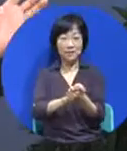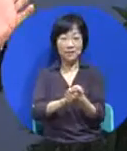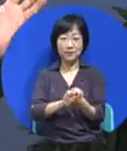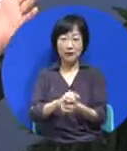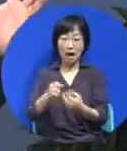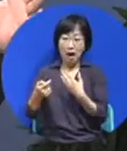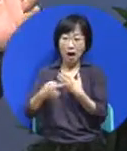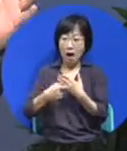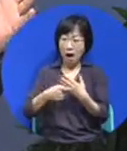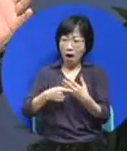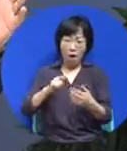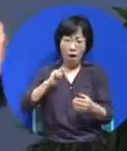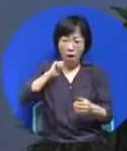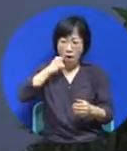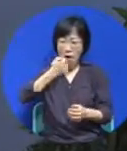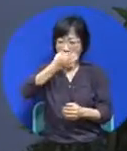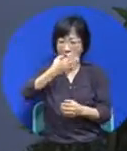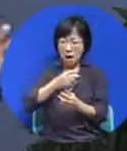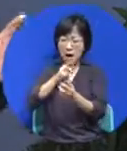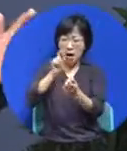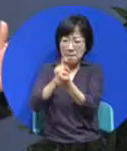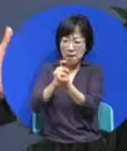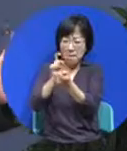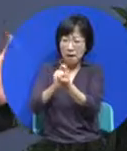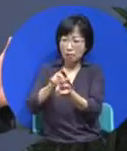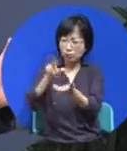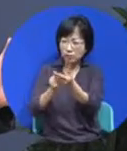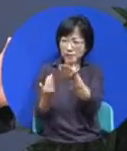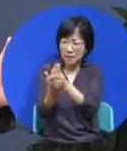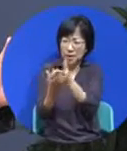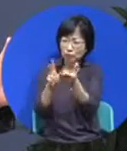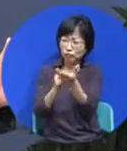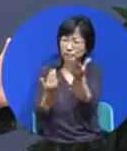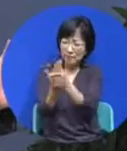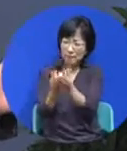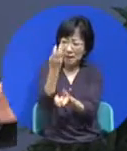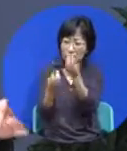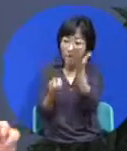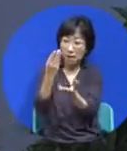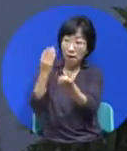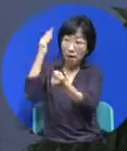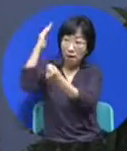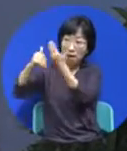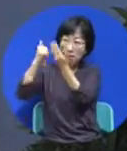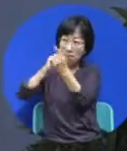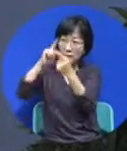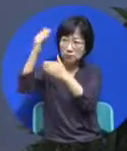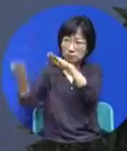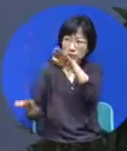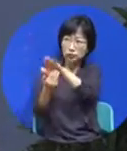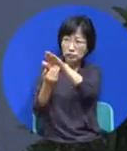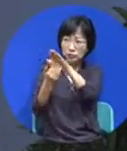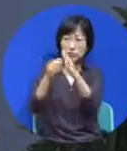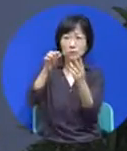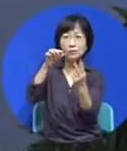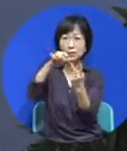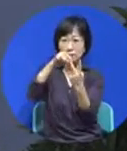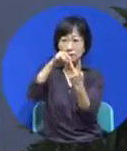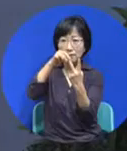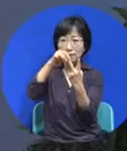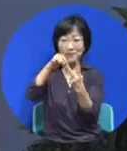어려움이 오는 것처럼 이렇게 되면서 말씀이 성취되는 경우가 있어요. There are times when it looks like there are so many problems coming your way, but the word is still being